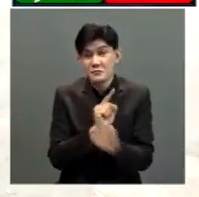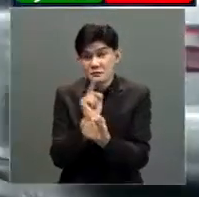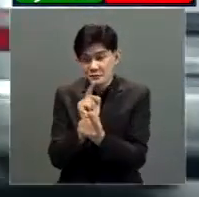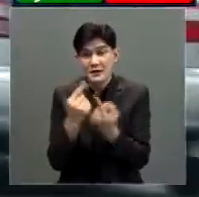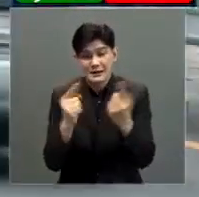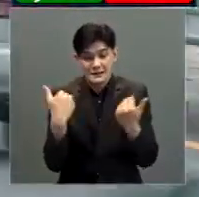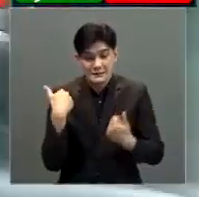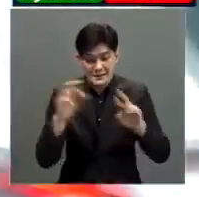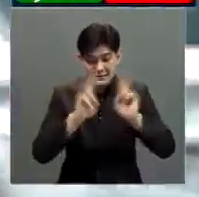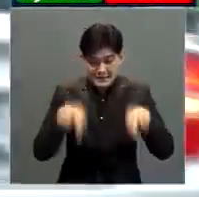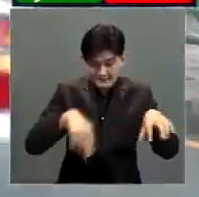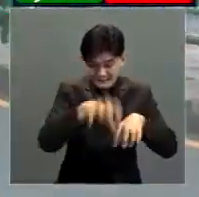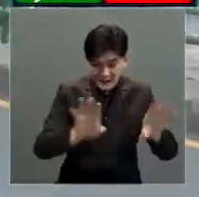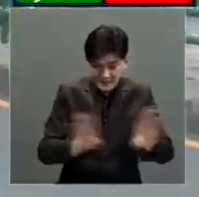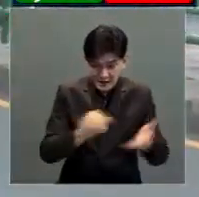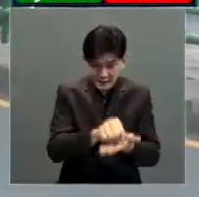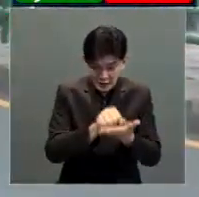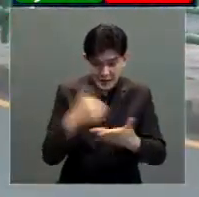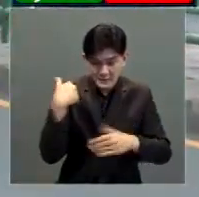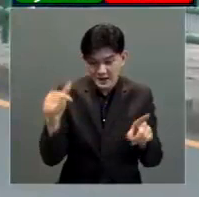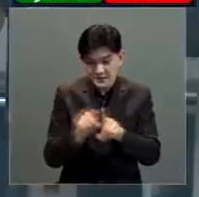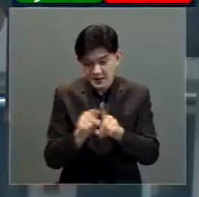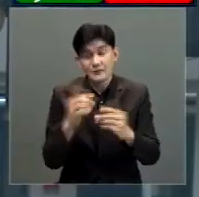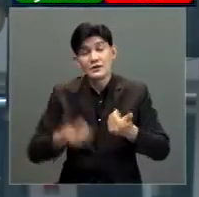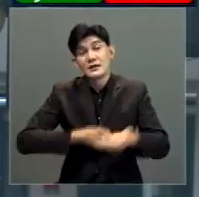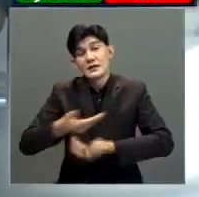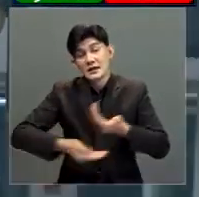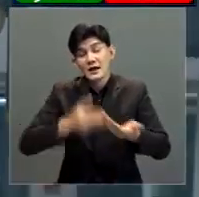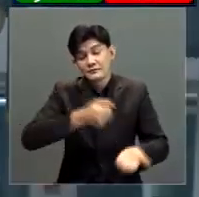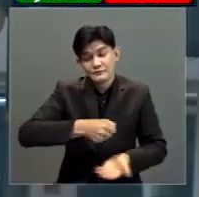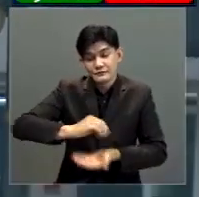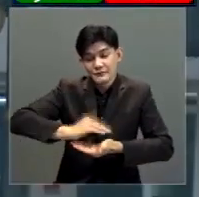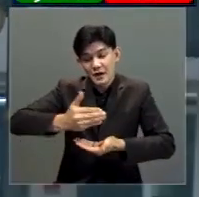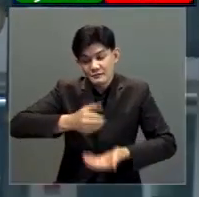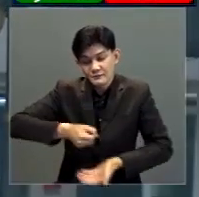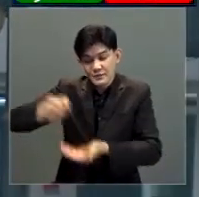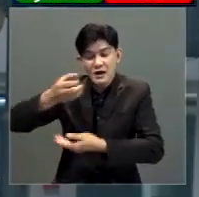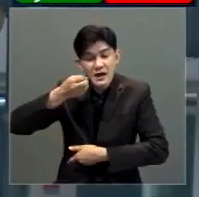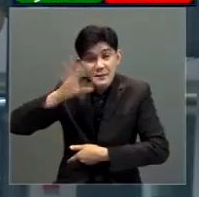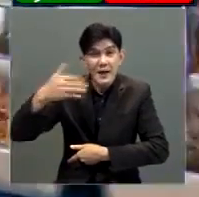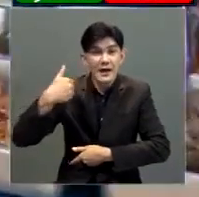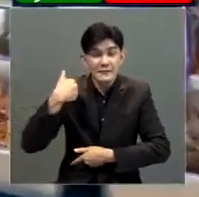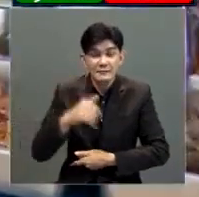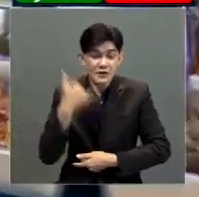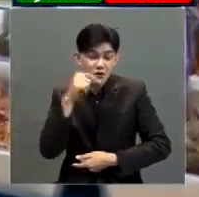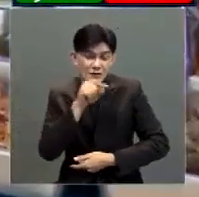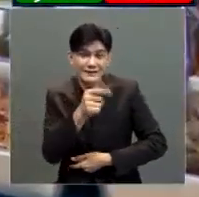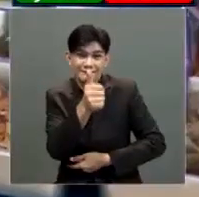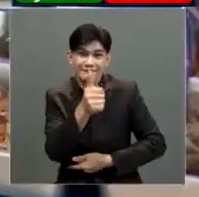จะมีร้านขายอาหารเปิดให้บริการครับซึ่งส่วนใหญ่ก็ปรับมาจำหน่ายโดยการใส่กล่องและส่งแบบ delivery แทน